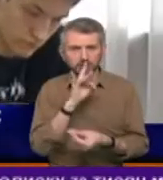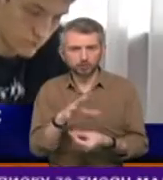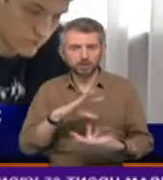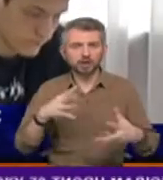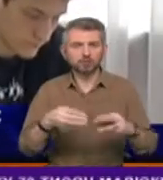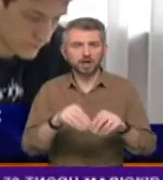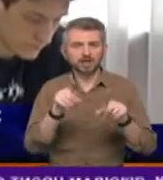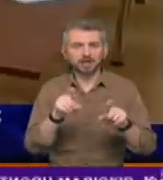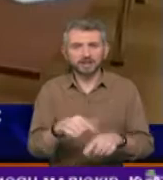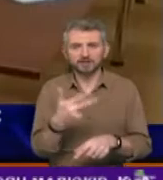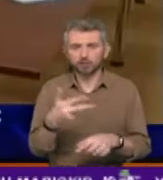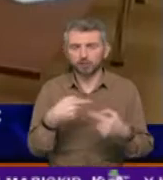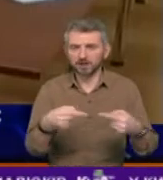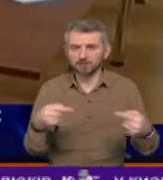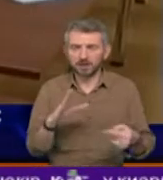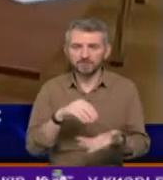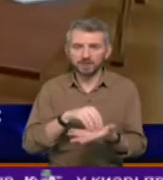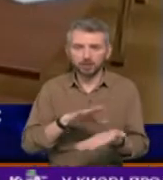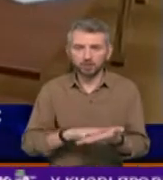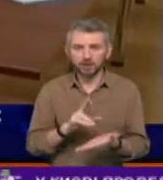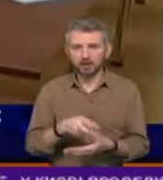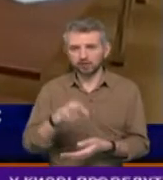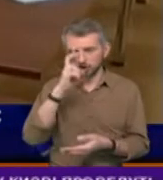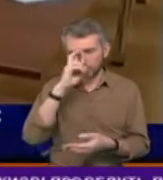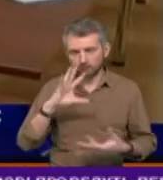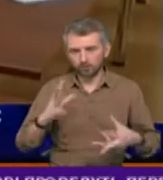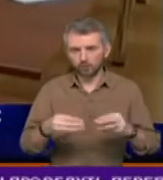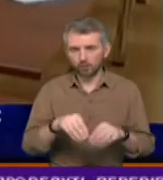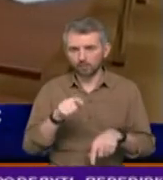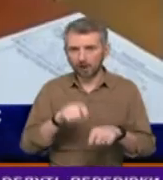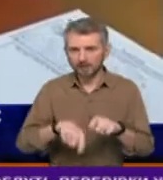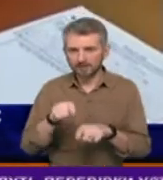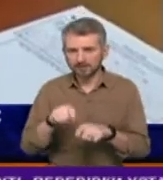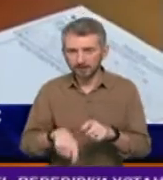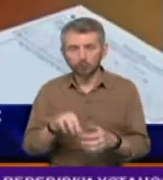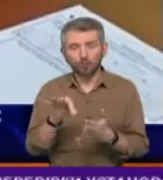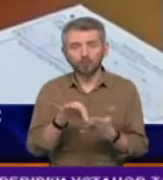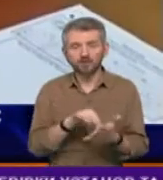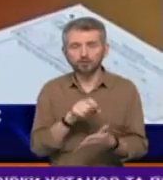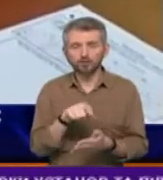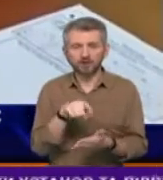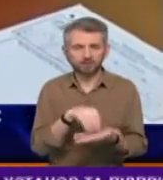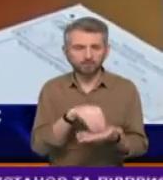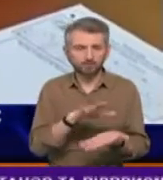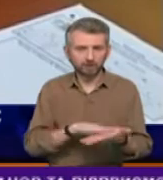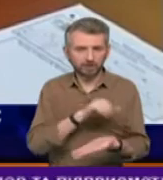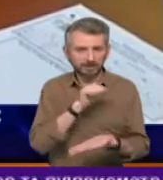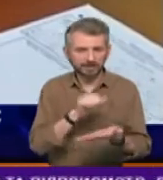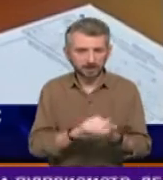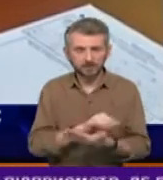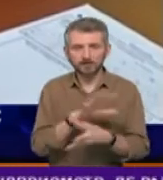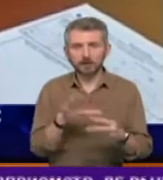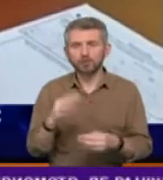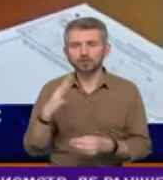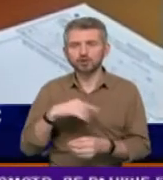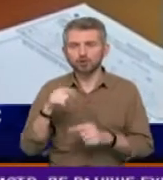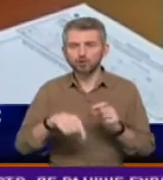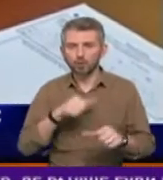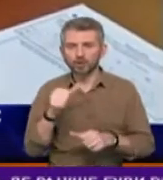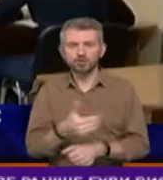що центр зробив висновки, і в цьому році буде набагато краще. Ну, я можу прокоментувати те, що зробив центр. Звичайно, ми зробили